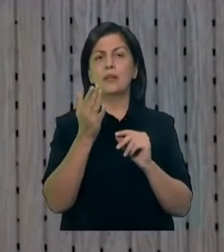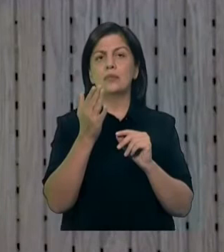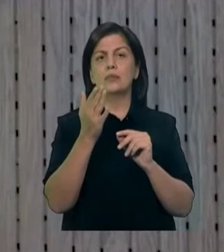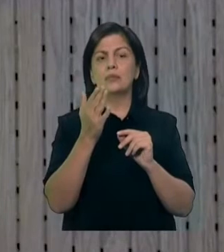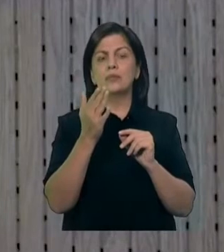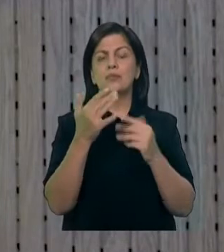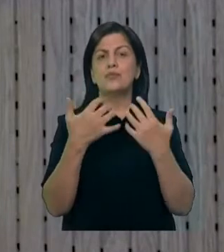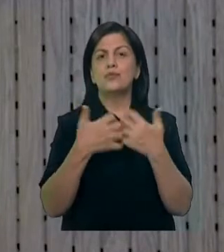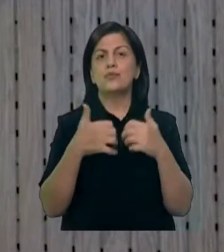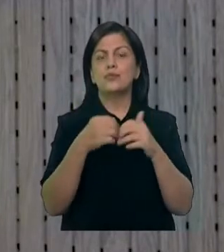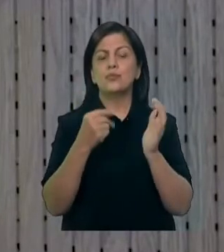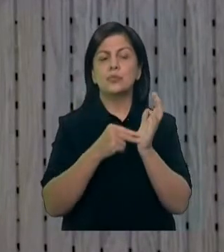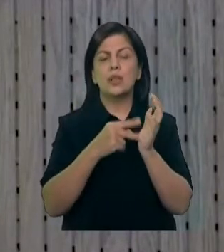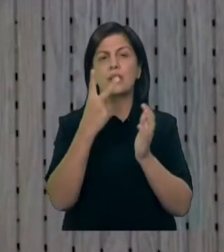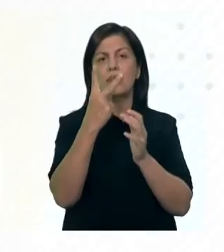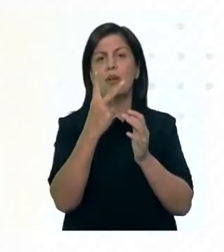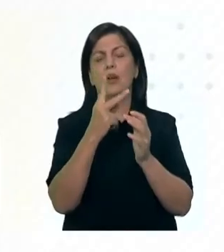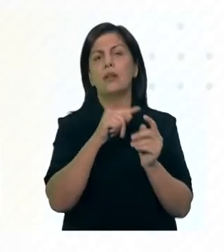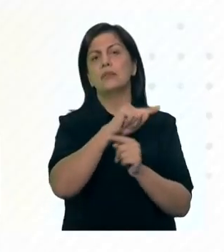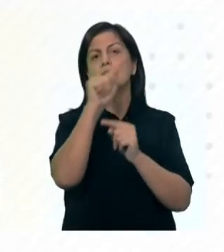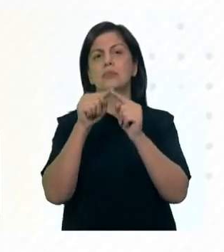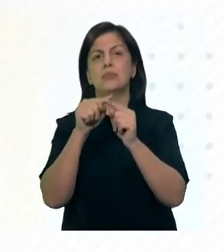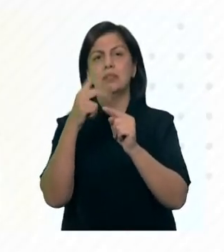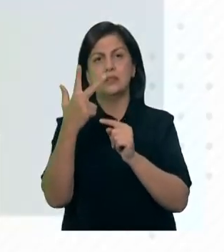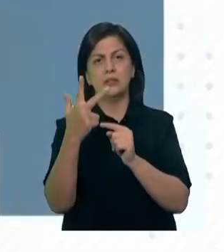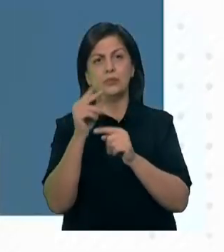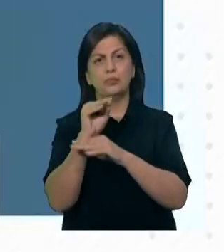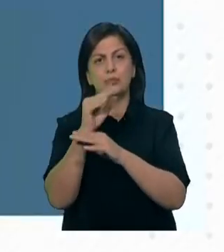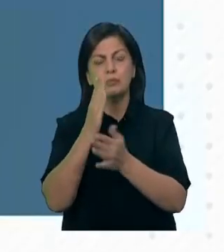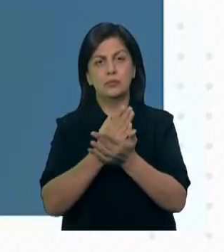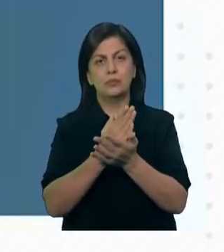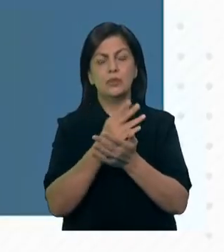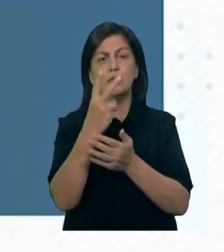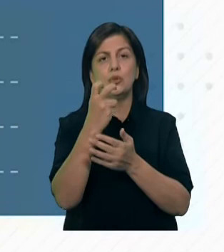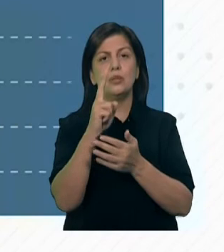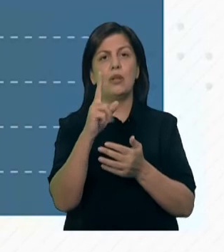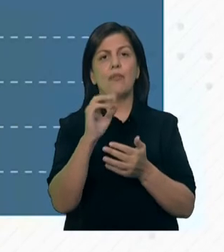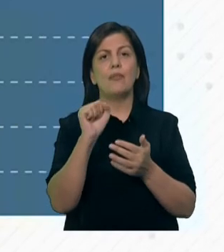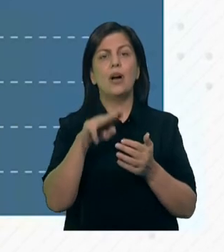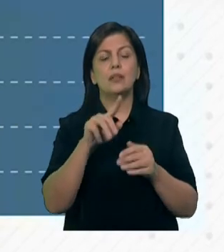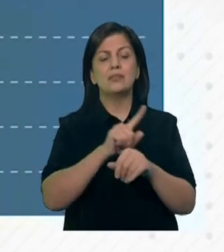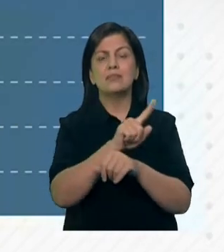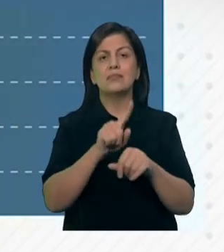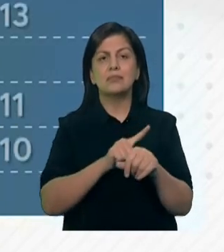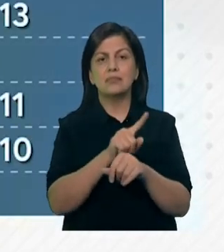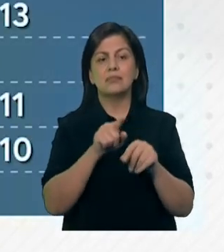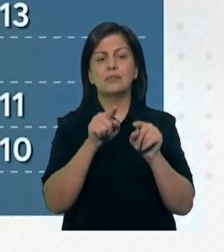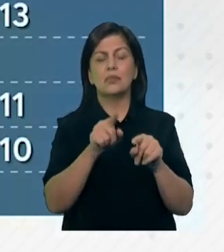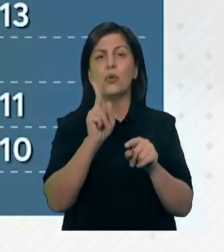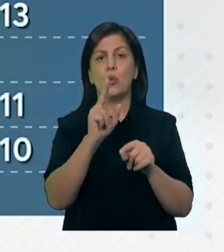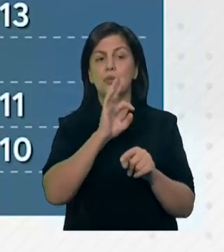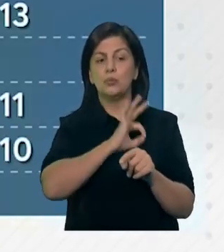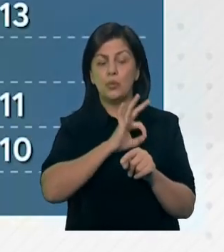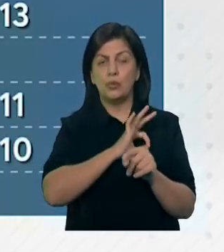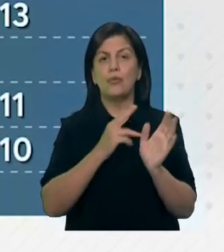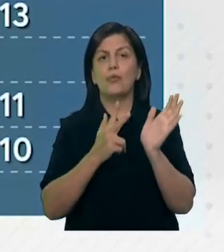sayı 2-dən 3-ə artırılmışdır. Beləliklə, 200 kilovat saatədək elektrik enerjisi istehsal edən abonentlər üçün 8